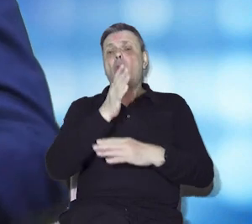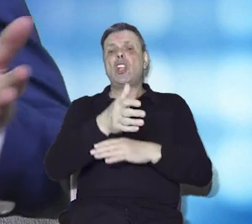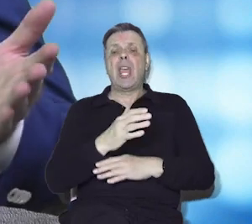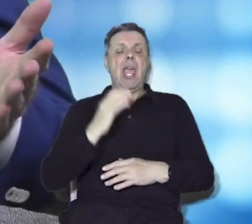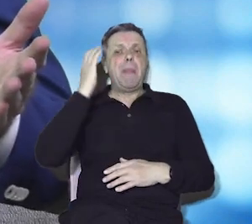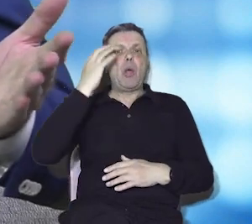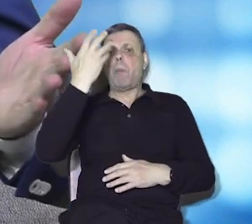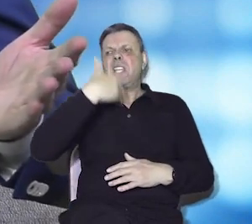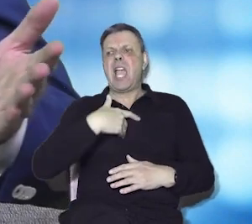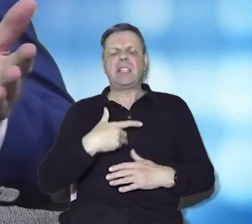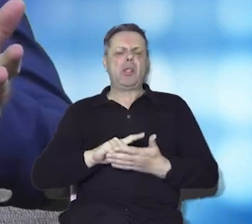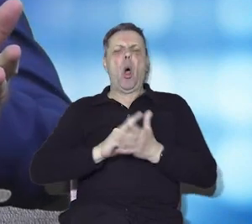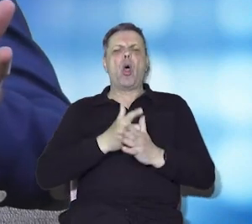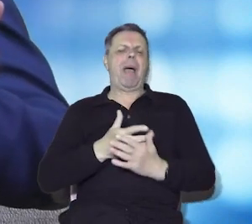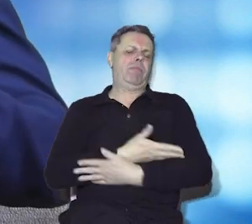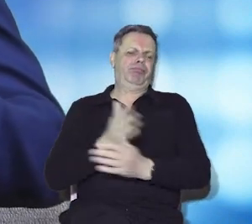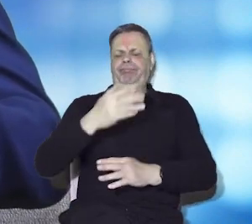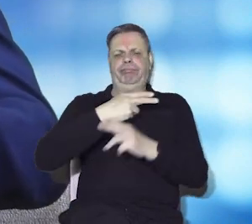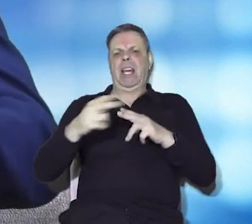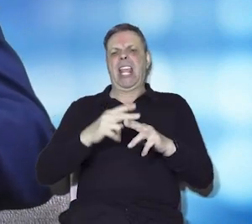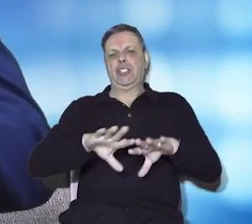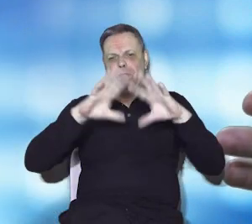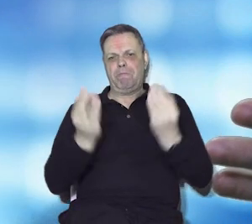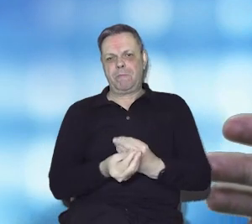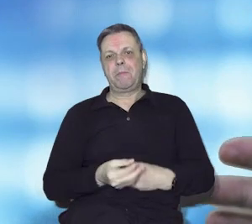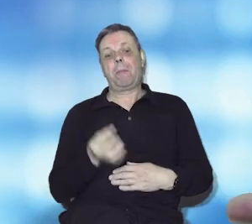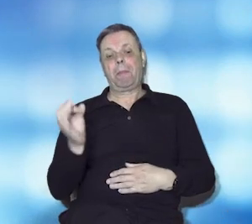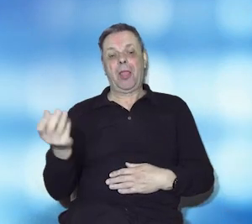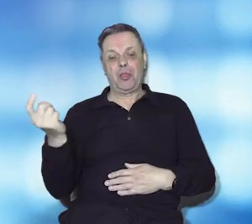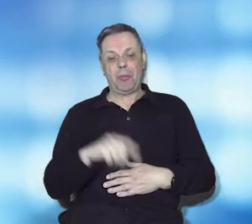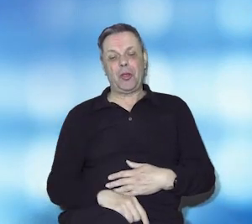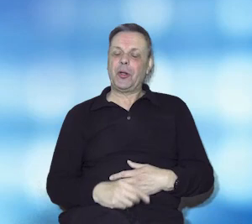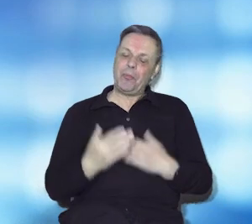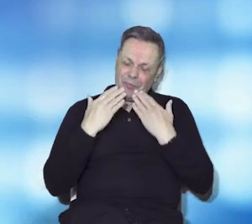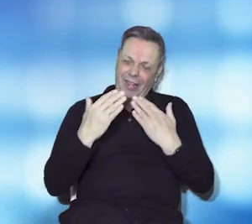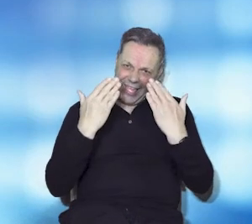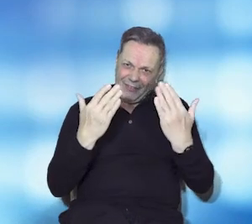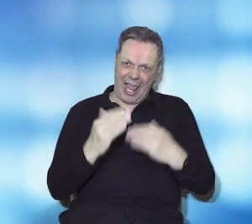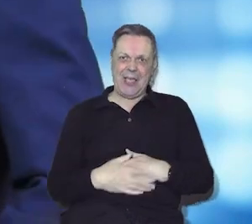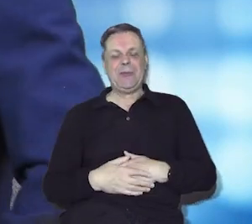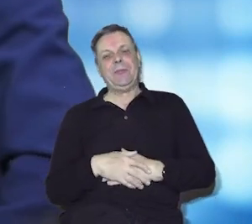neuropsihijatru, on vas odmah ubije u pojam. Ne morate dugo čekati. Dobro mi došao. Hvala lijepo. I dobar dan.